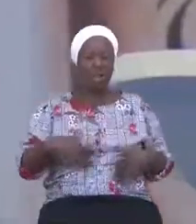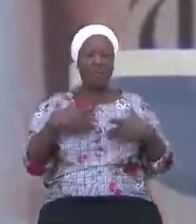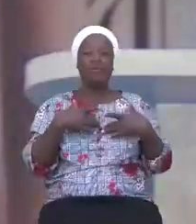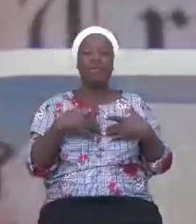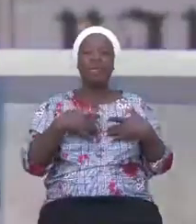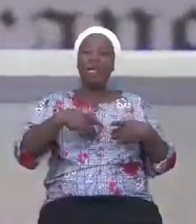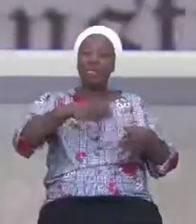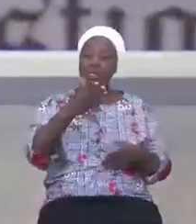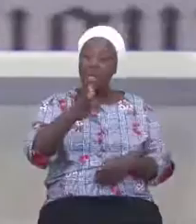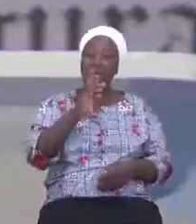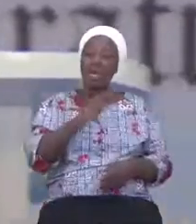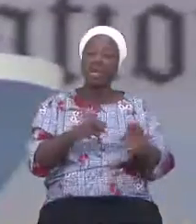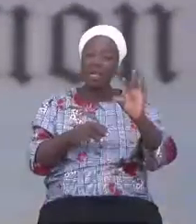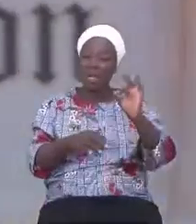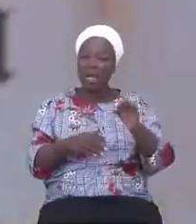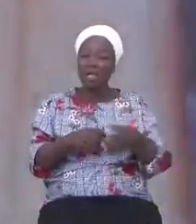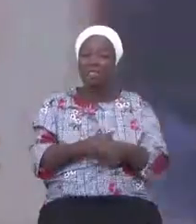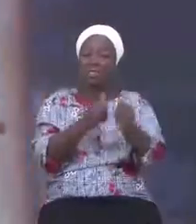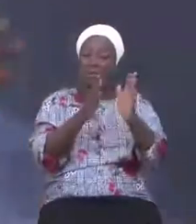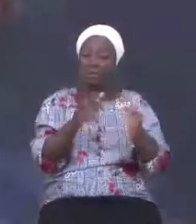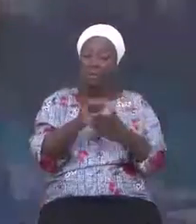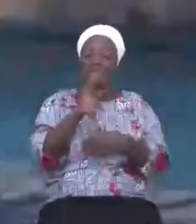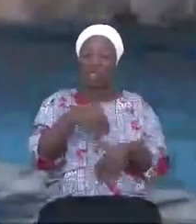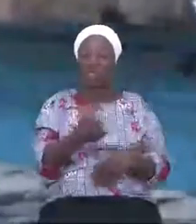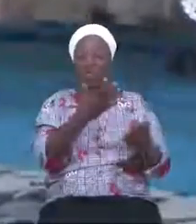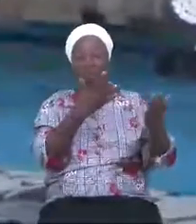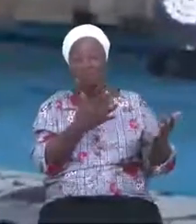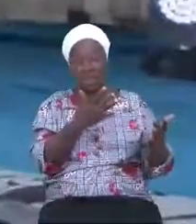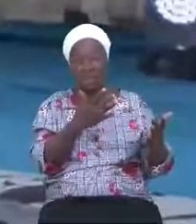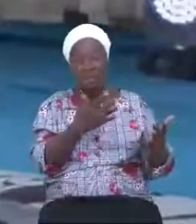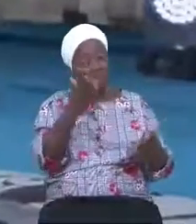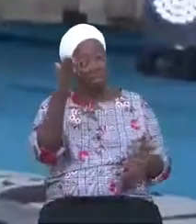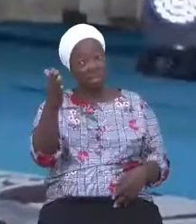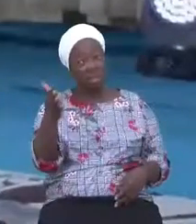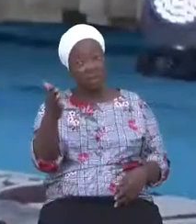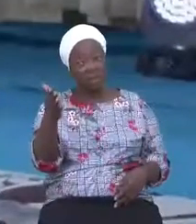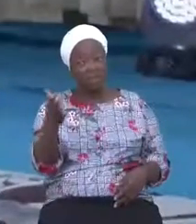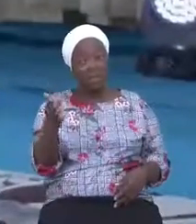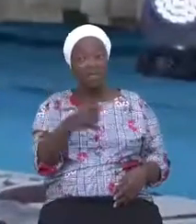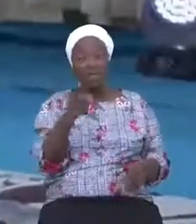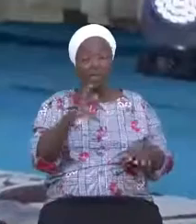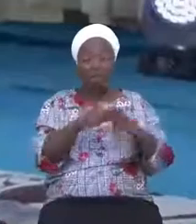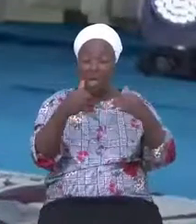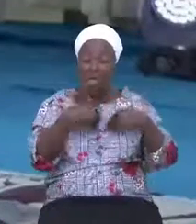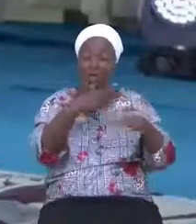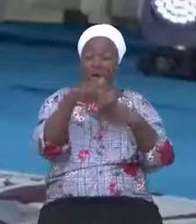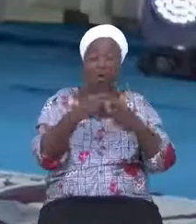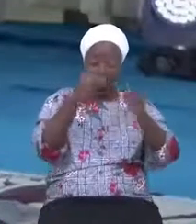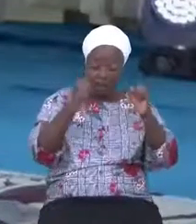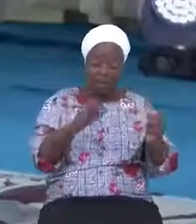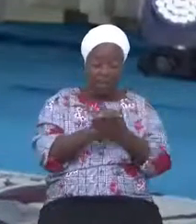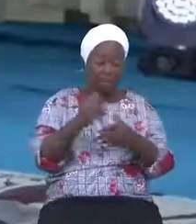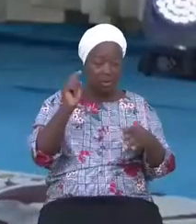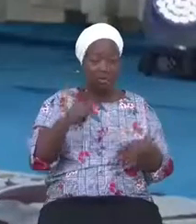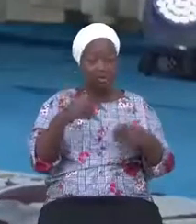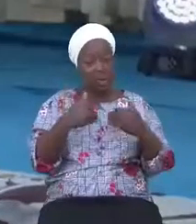Il y a 9 disciples qui attendent en bas là-bas. et qui n'ont pas eu toute la puissance qu'ils devraient